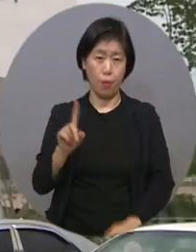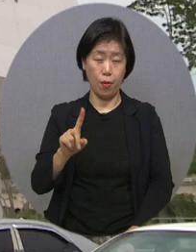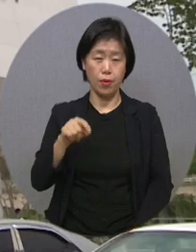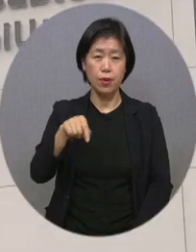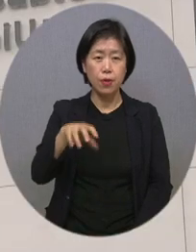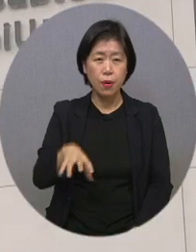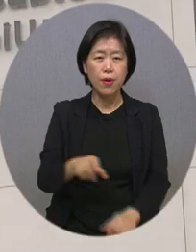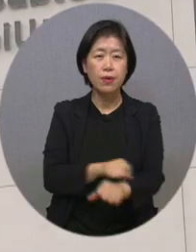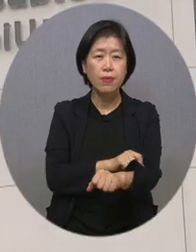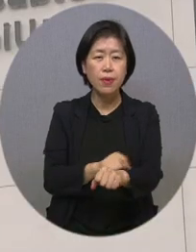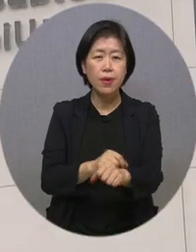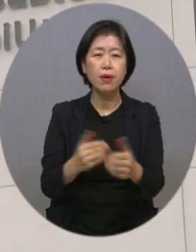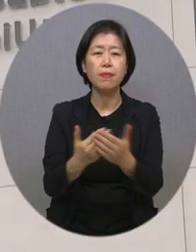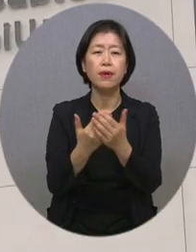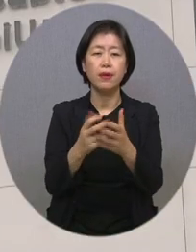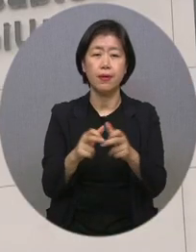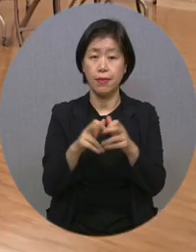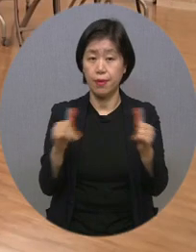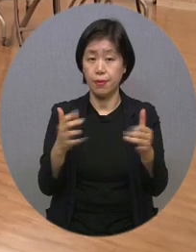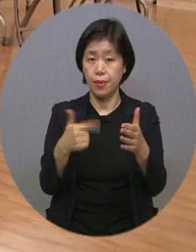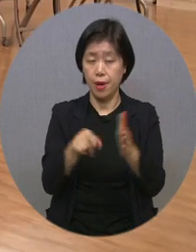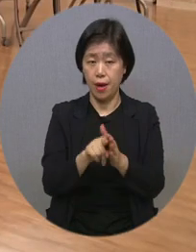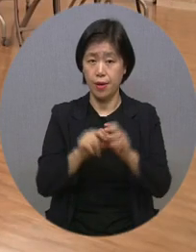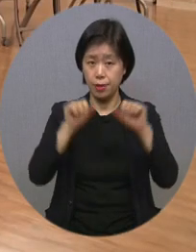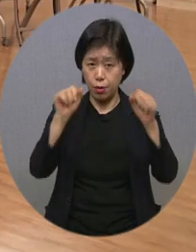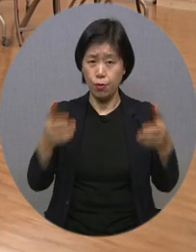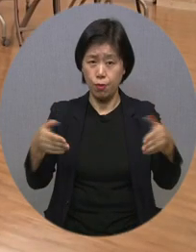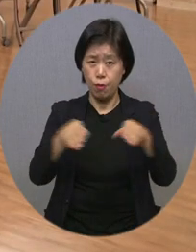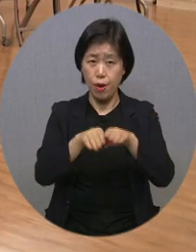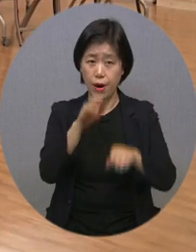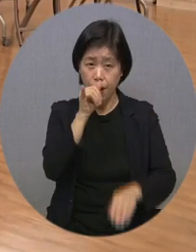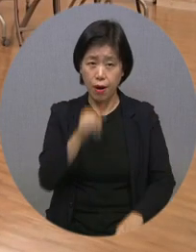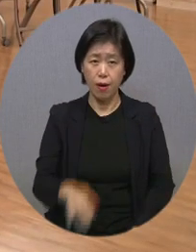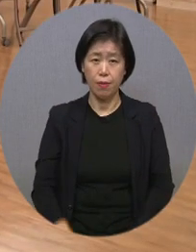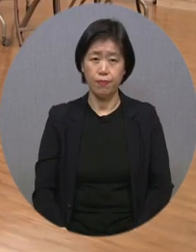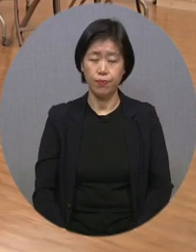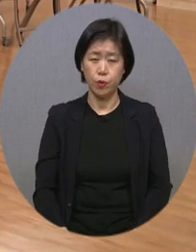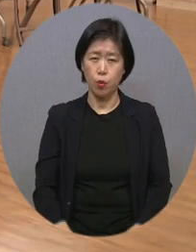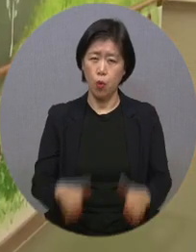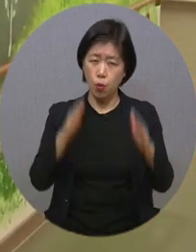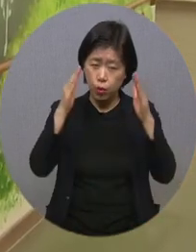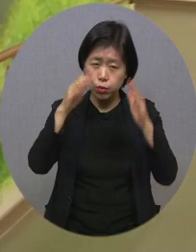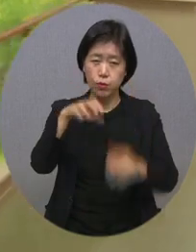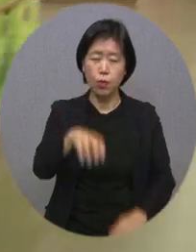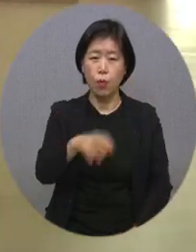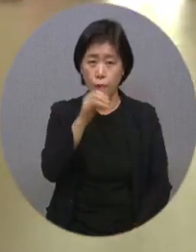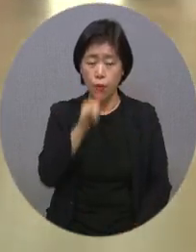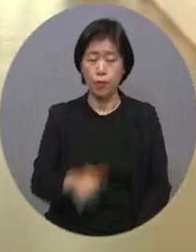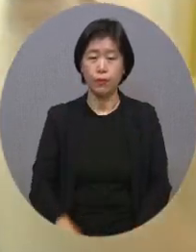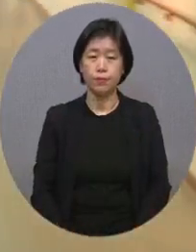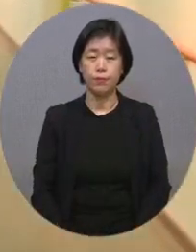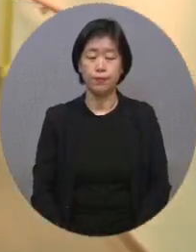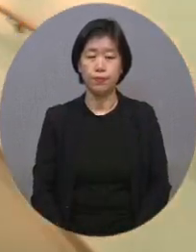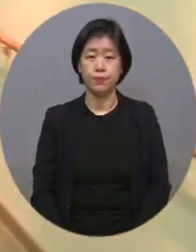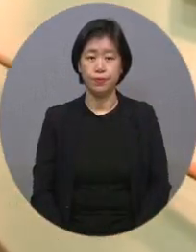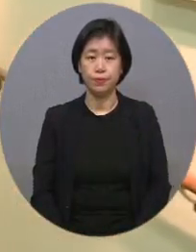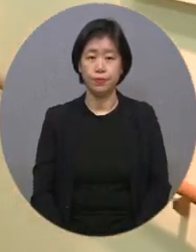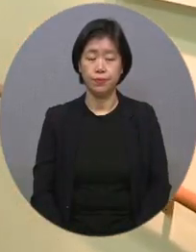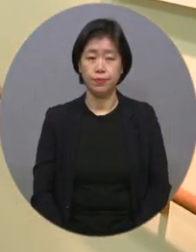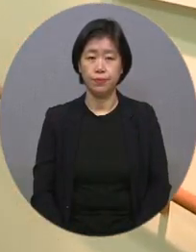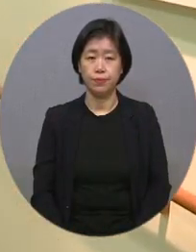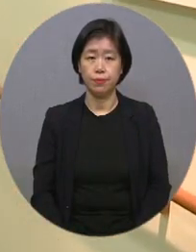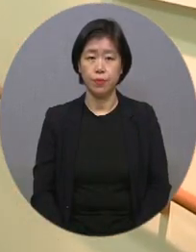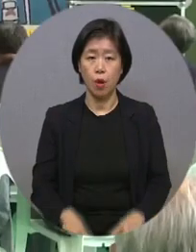발달장애인들을 위한 체육관도 있고요. 발달장애인 학습장도 있어서 사실 그